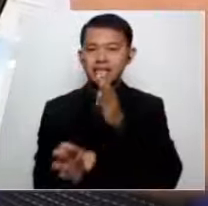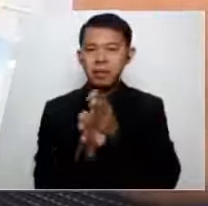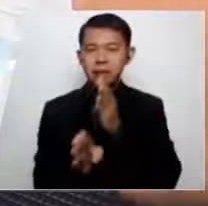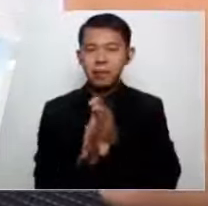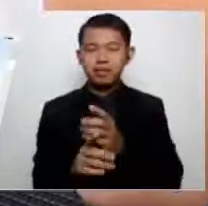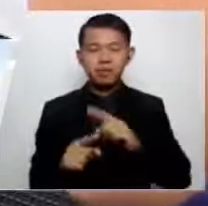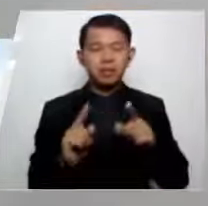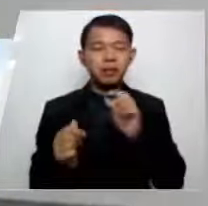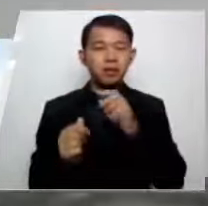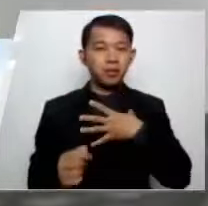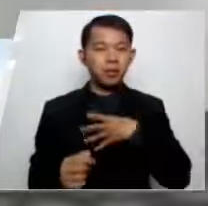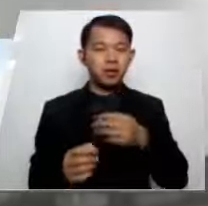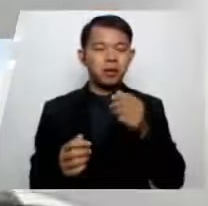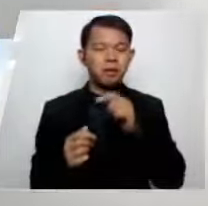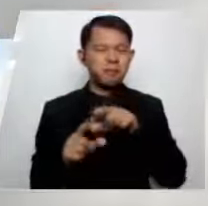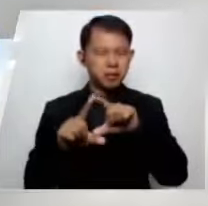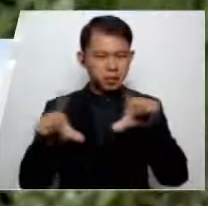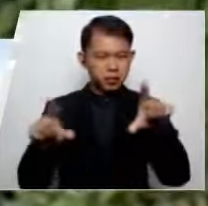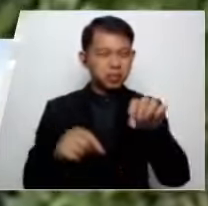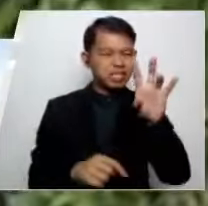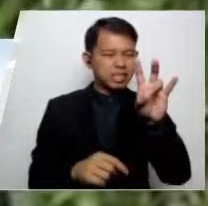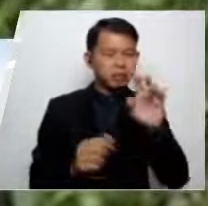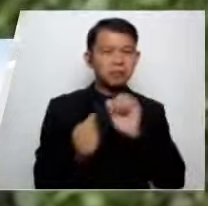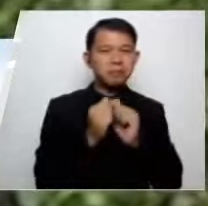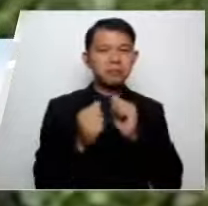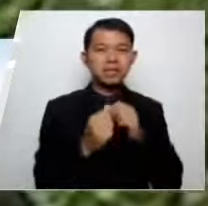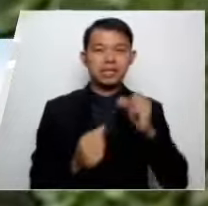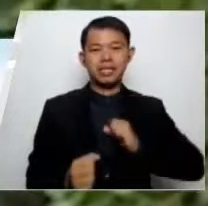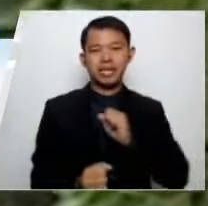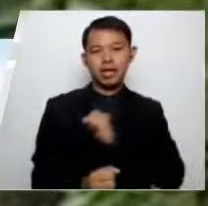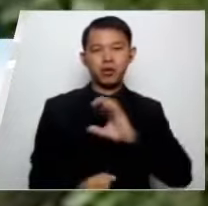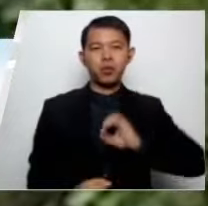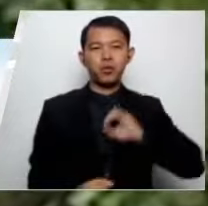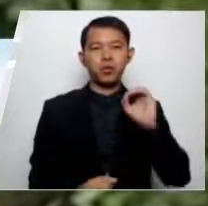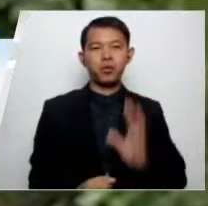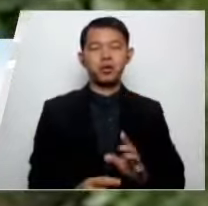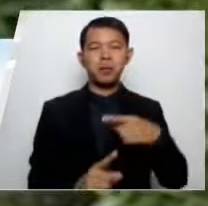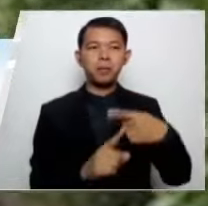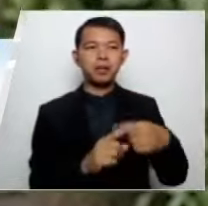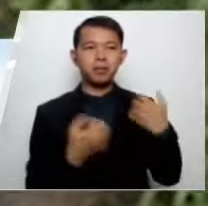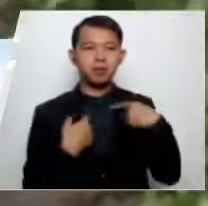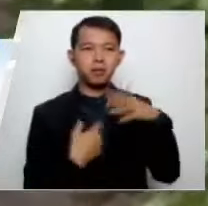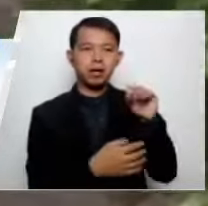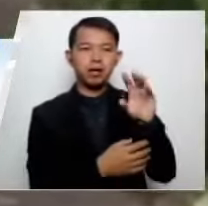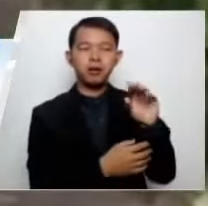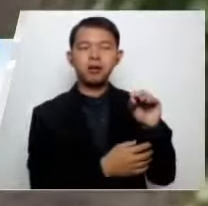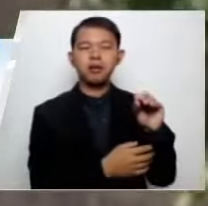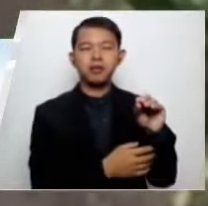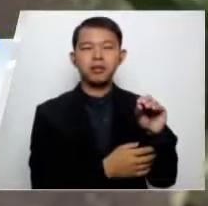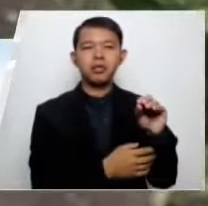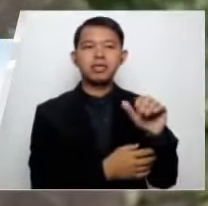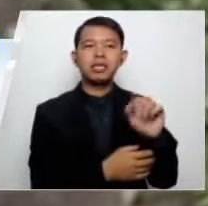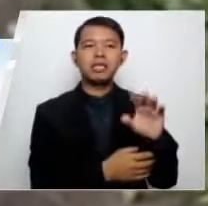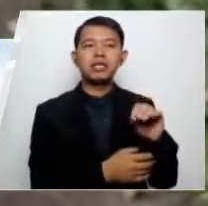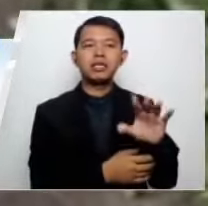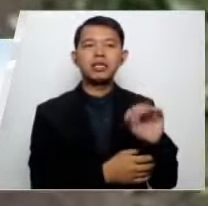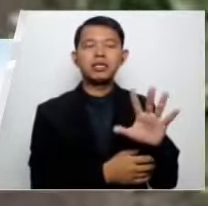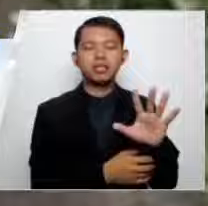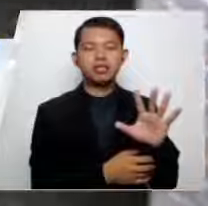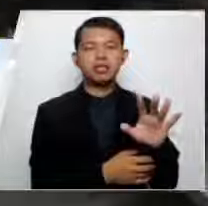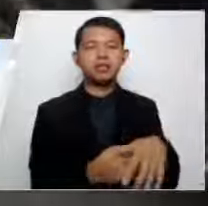sa isang Congressman na may blinker pa may mga celebrity din tulad ng isang basketball player na kitang-kita ng spotter ng